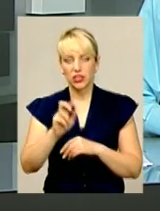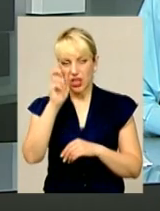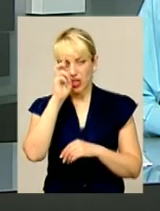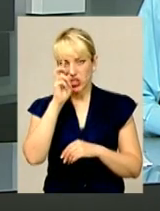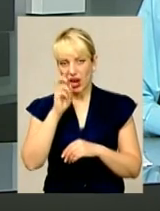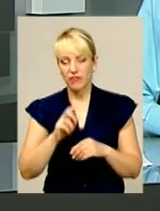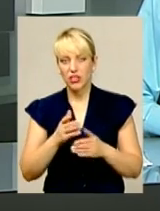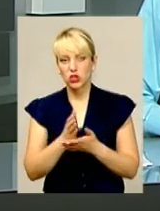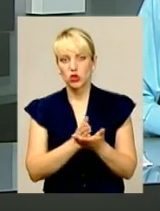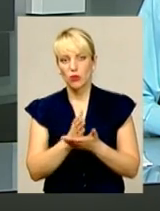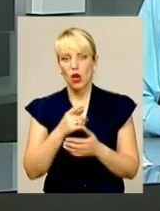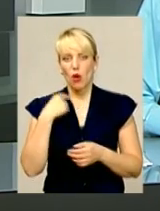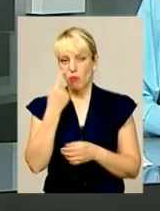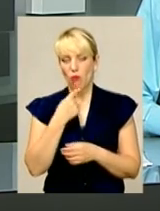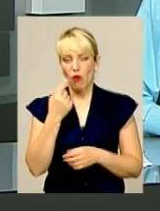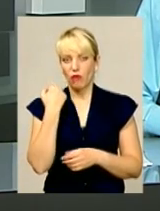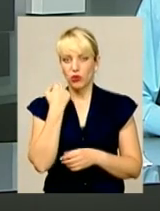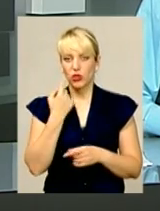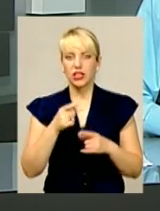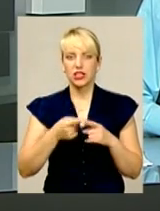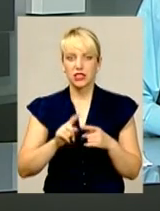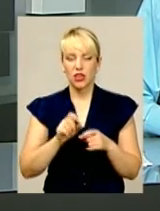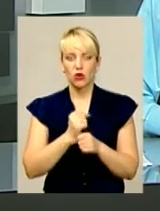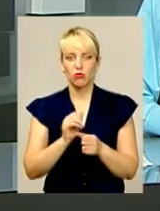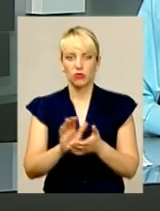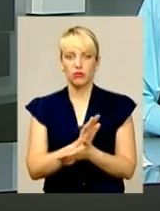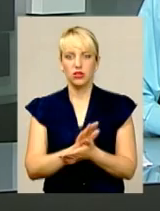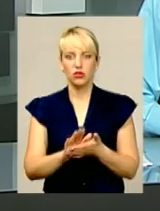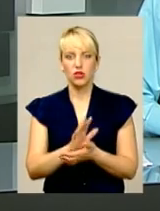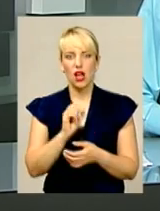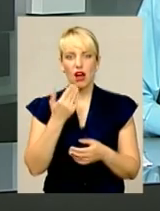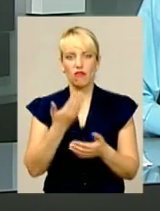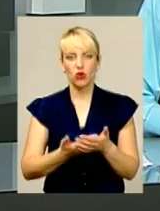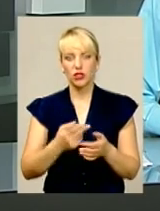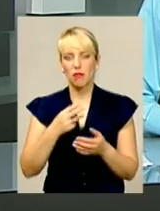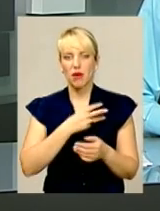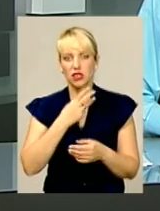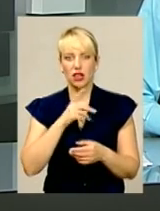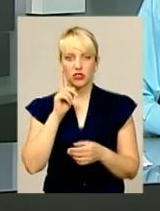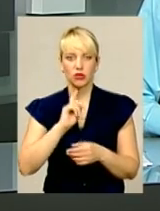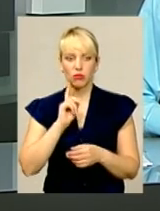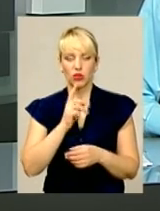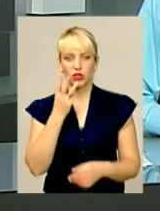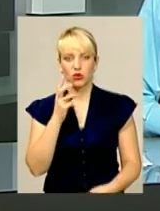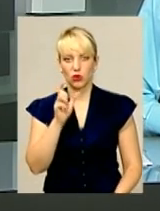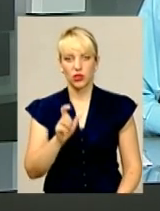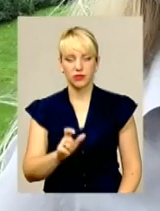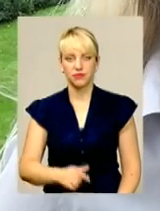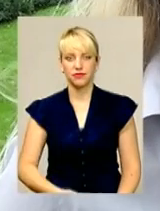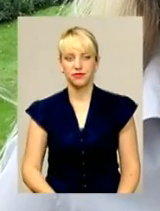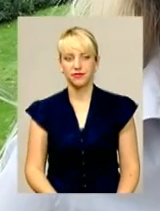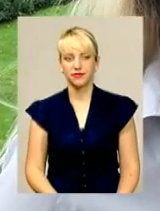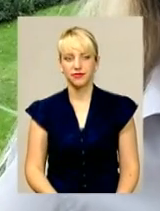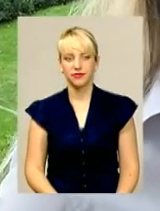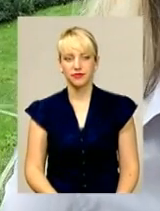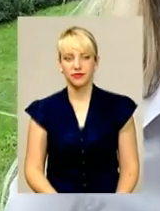мови, підданих британської корони. І роблять це абсолютно безкоштовно. А от бажаючих поки що аж троє. Подробиці далі у